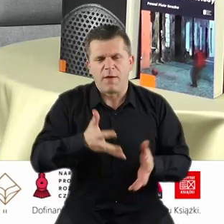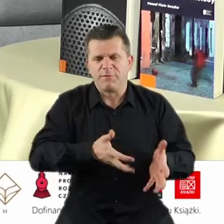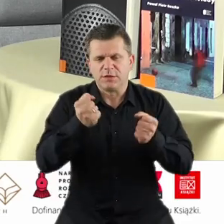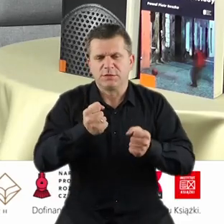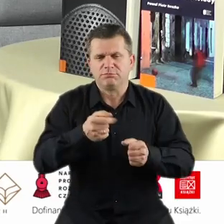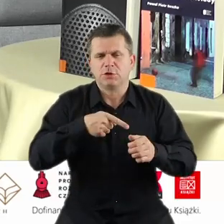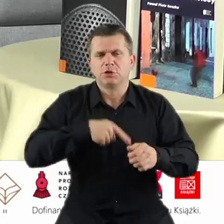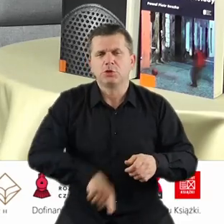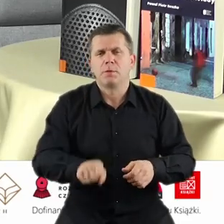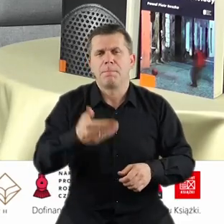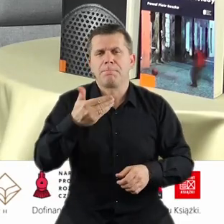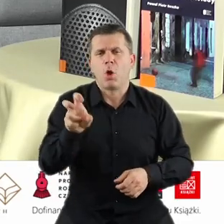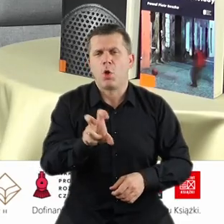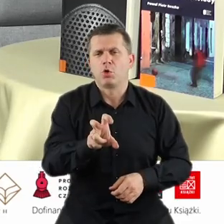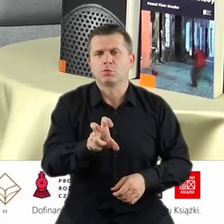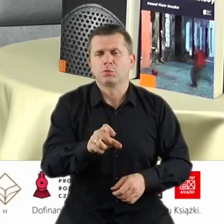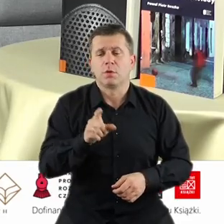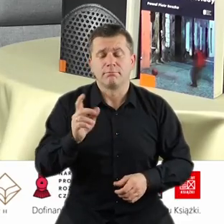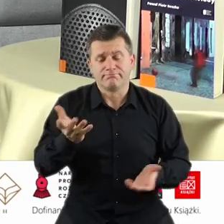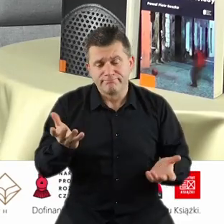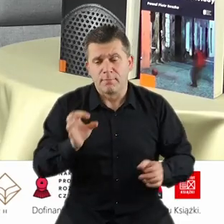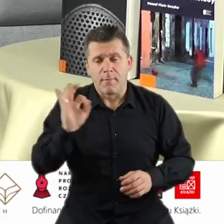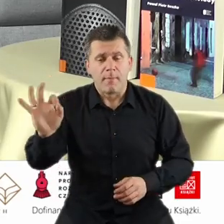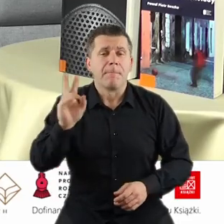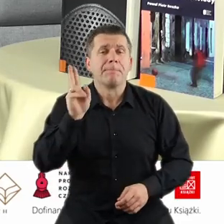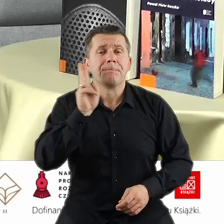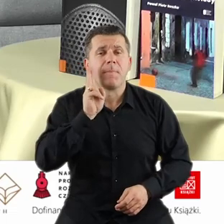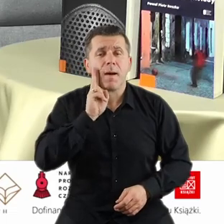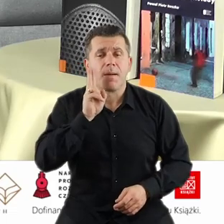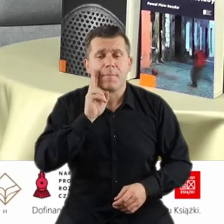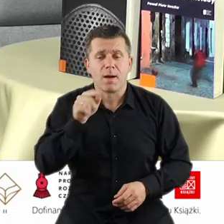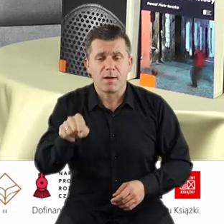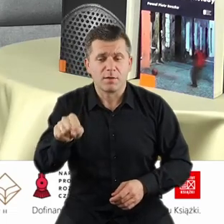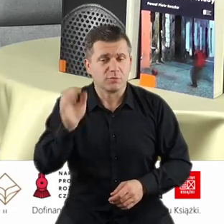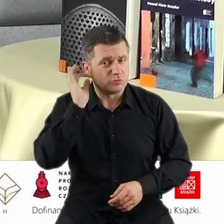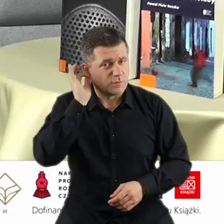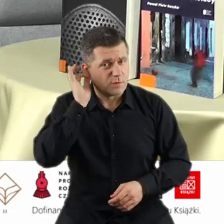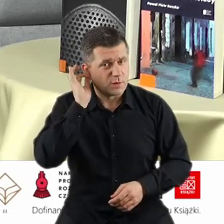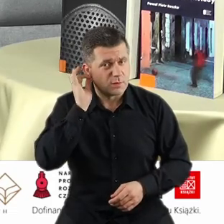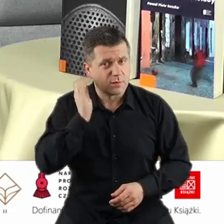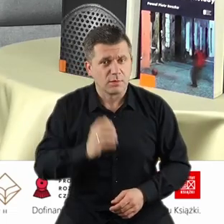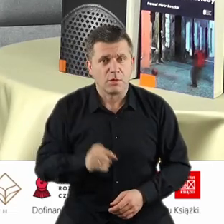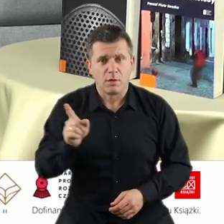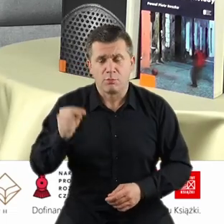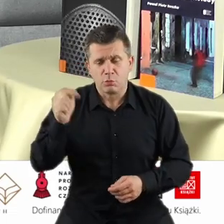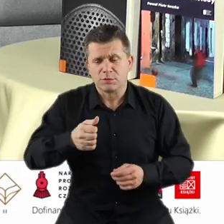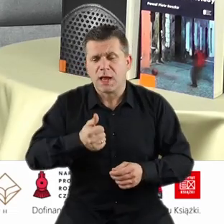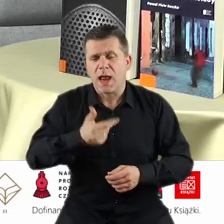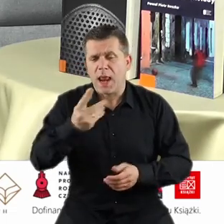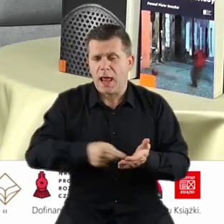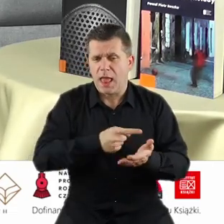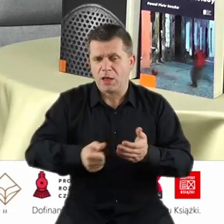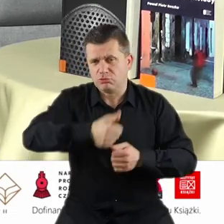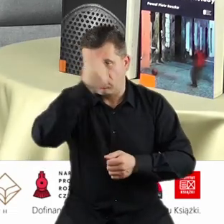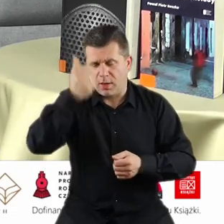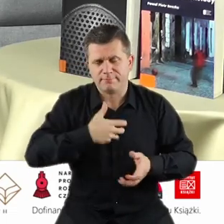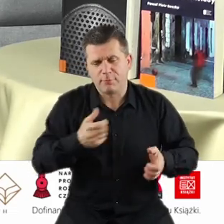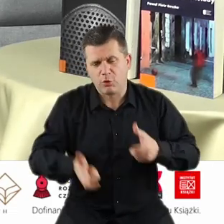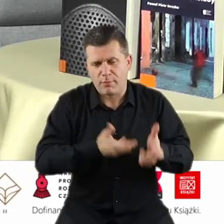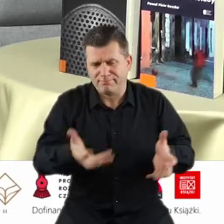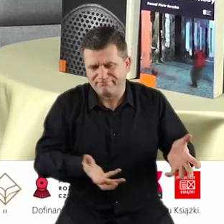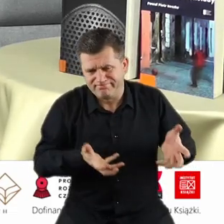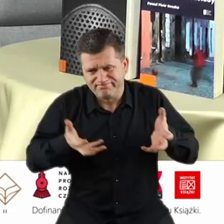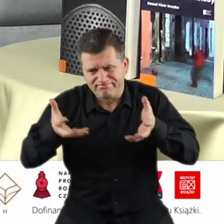moczu. A to oznaczało, że jej mama tej dziewczynki, potem dziewczyny, musiała kilka razy dziennie ją nosić